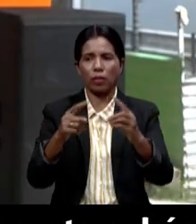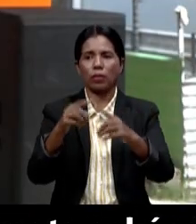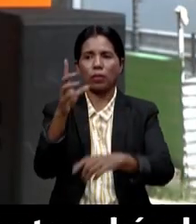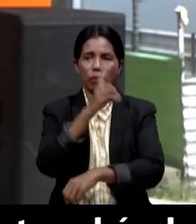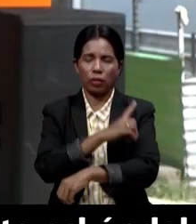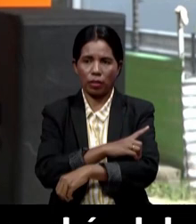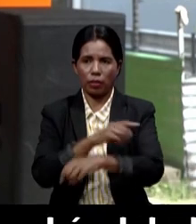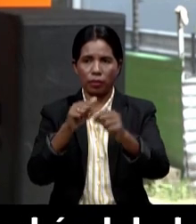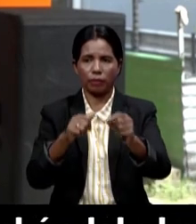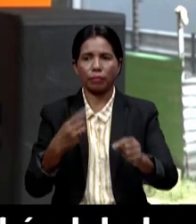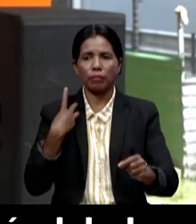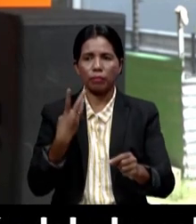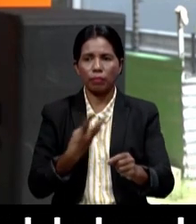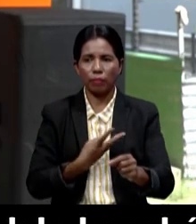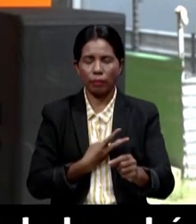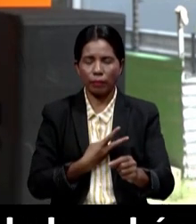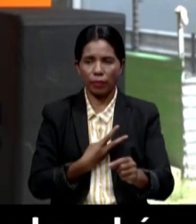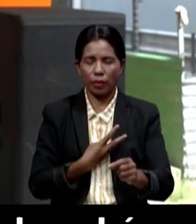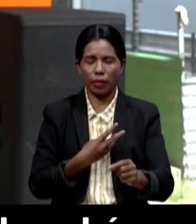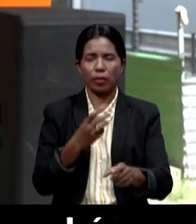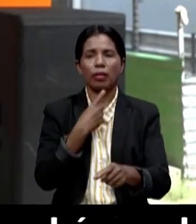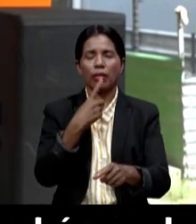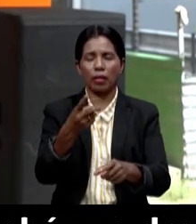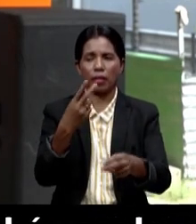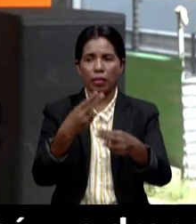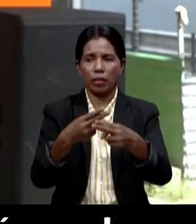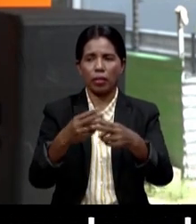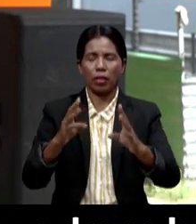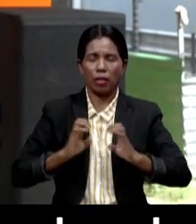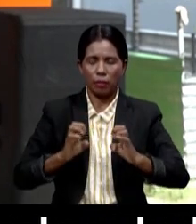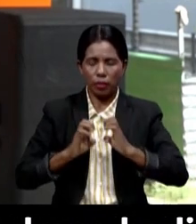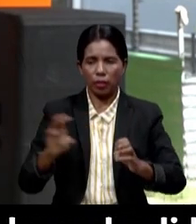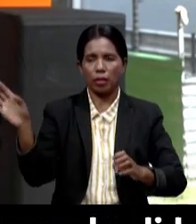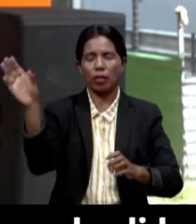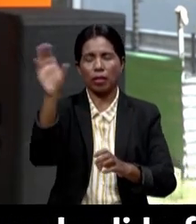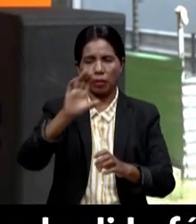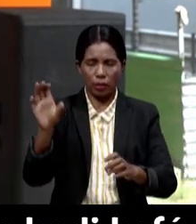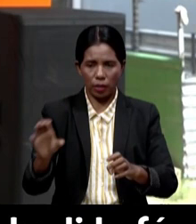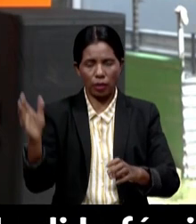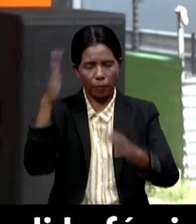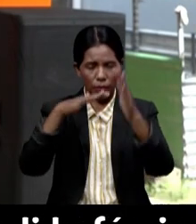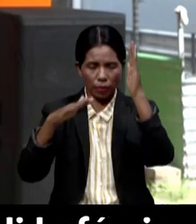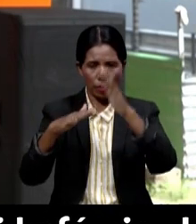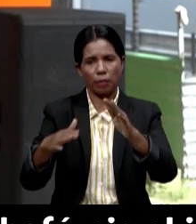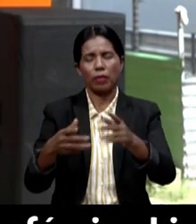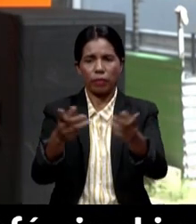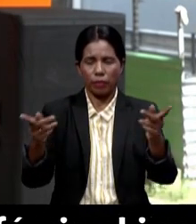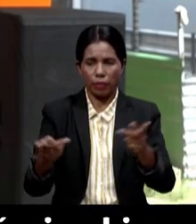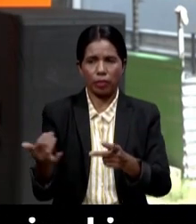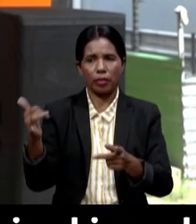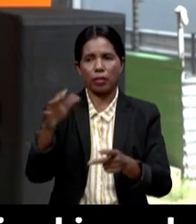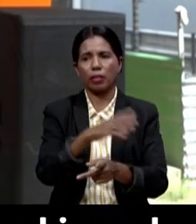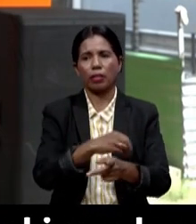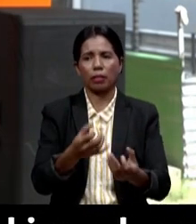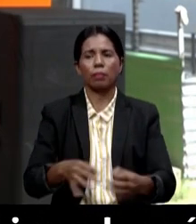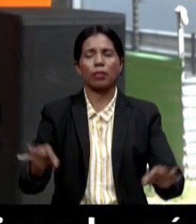ne buat ita buat nebe tahanan dihan emergência climática, problema ambiental, etc, etc. Ne causa principal